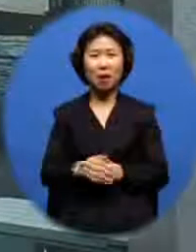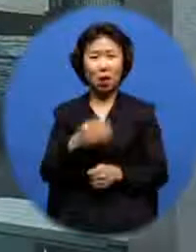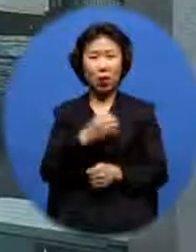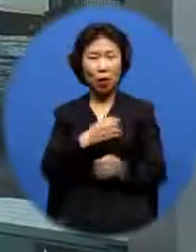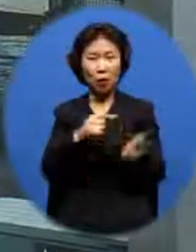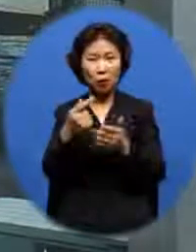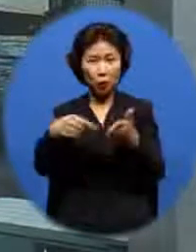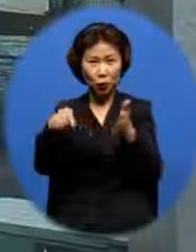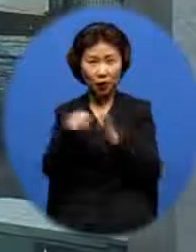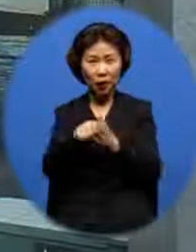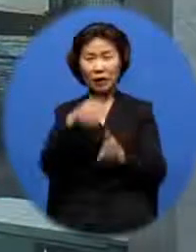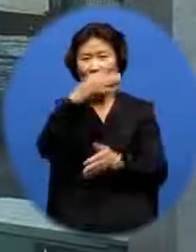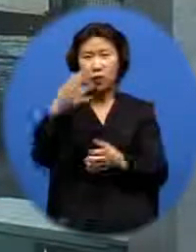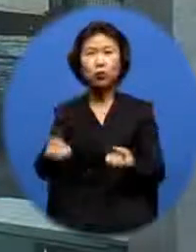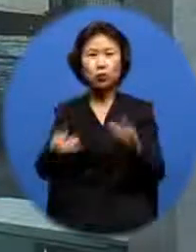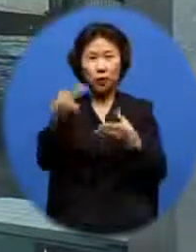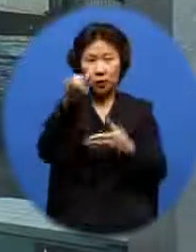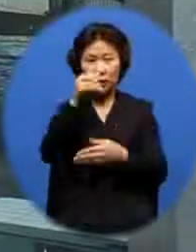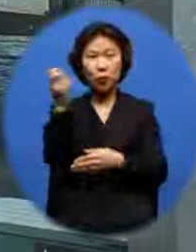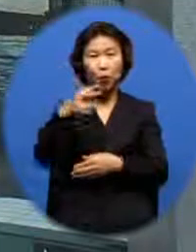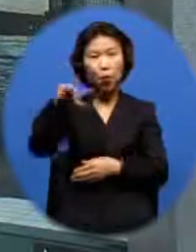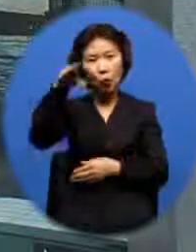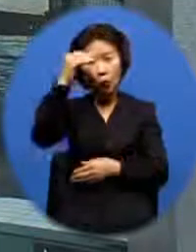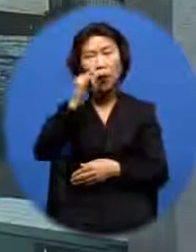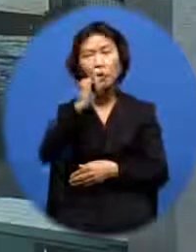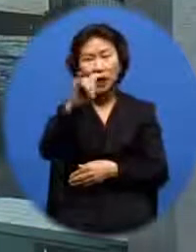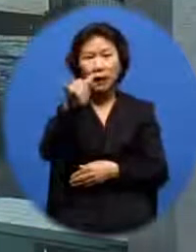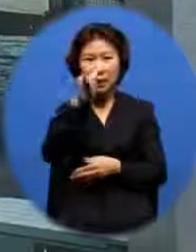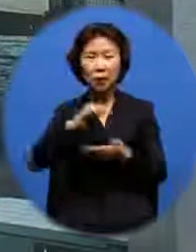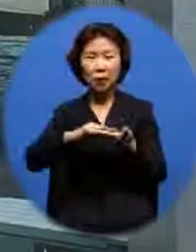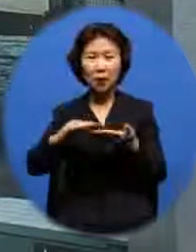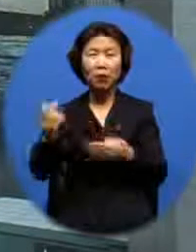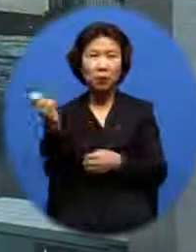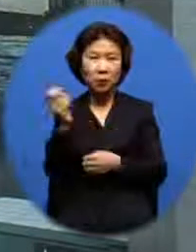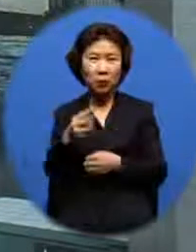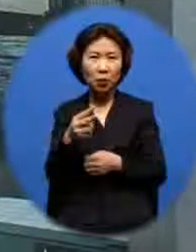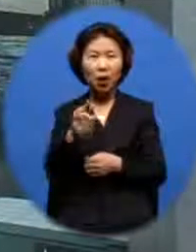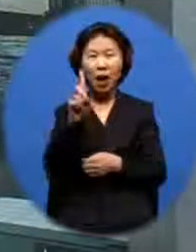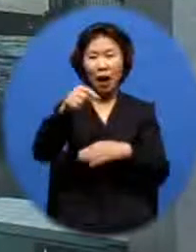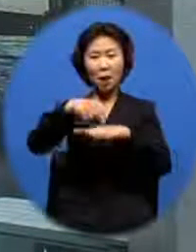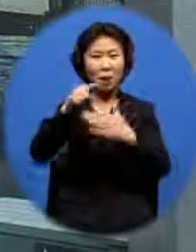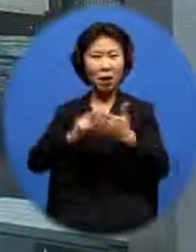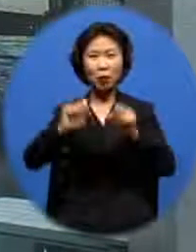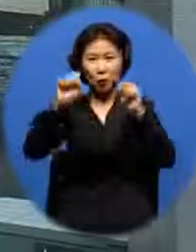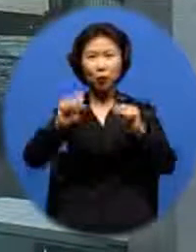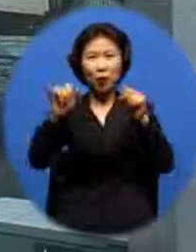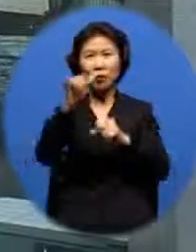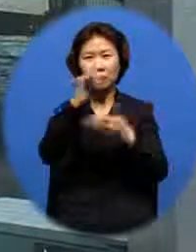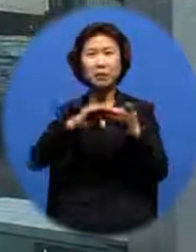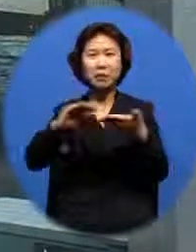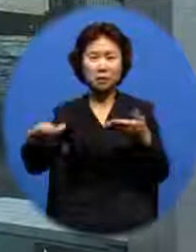축제의 한마당에서는 모범 회원에 대한 표창장 수여와 한마음 운동회 등이 펼쳐져 웃음이 끊이지 않았다고 하는데요.